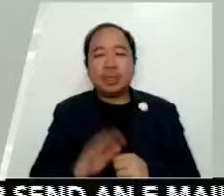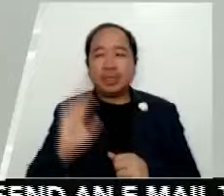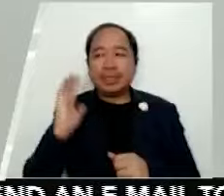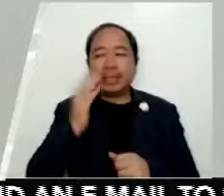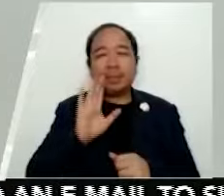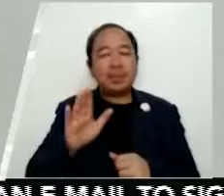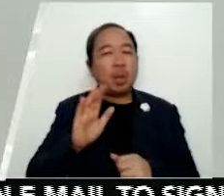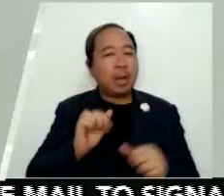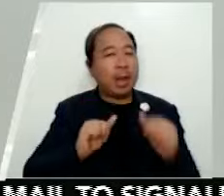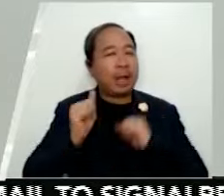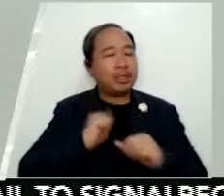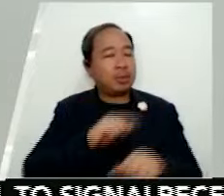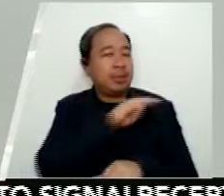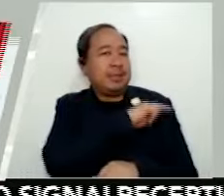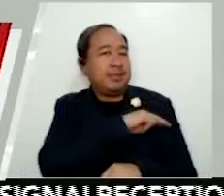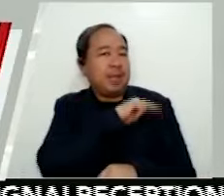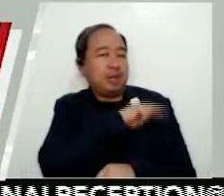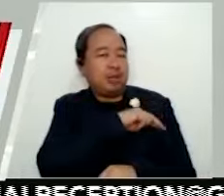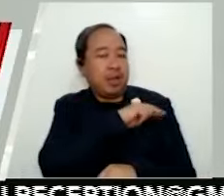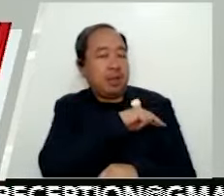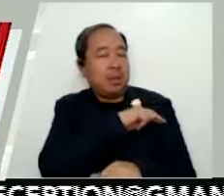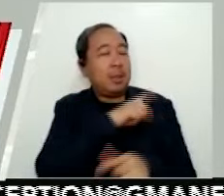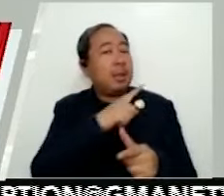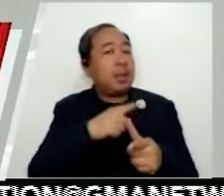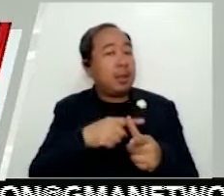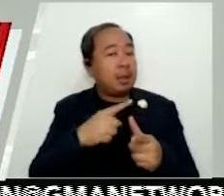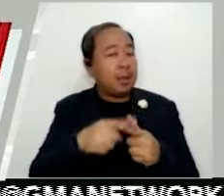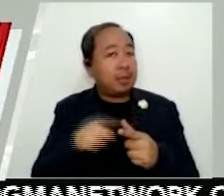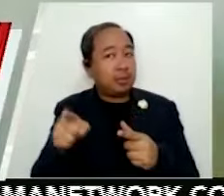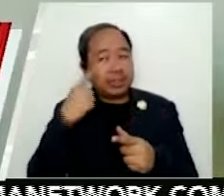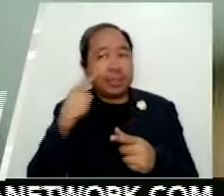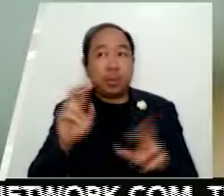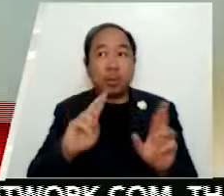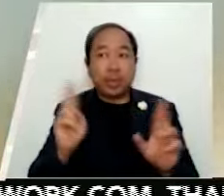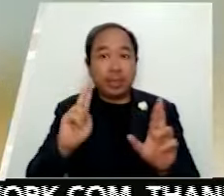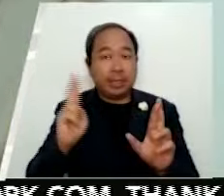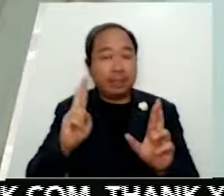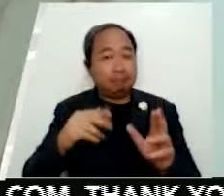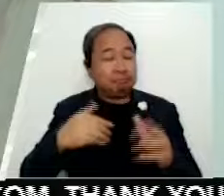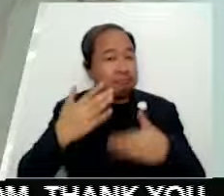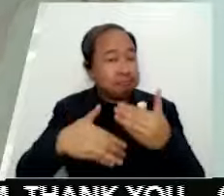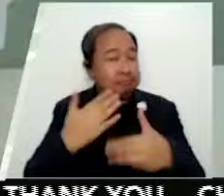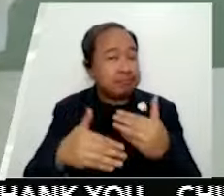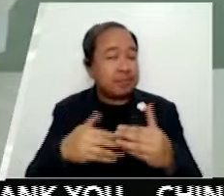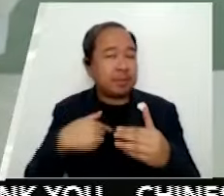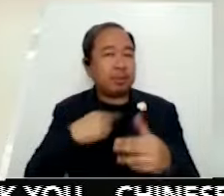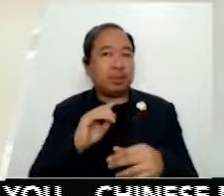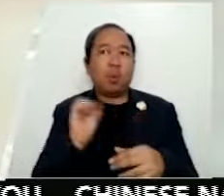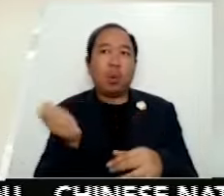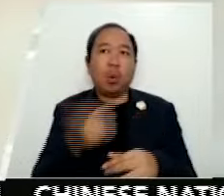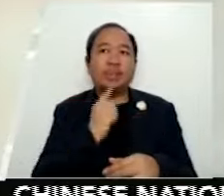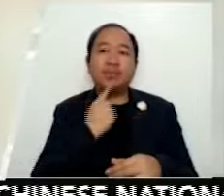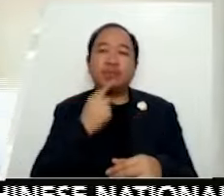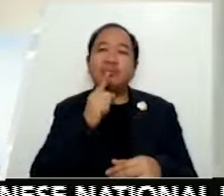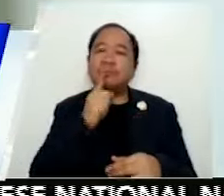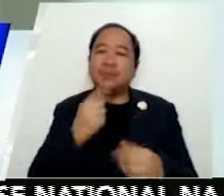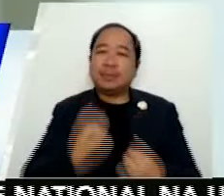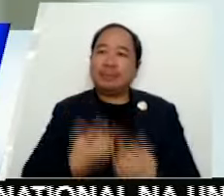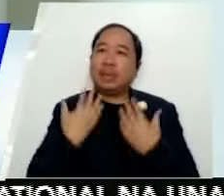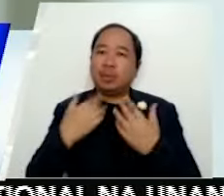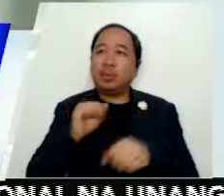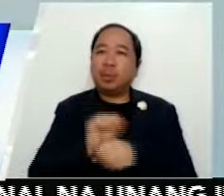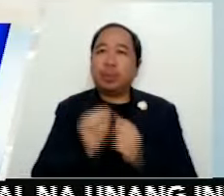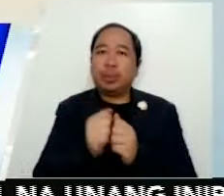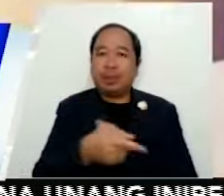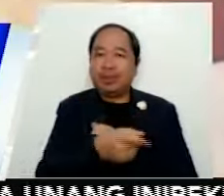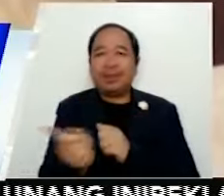lahat. Naka-inspired din na makatrabaho sila. Nakakahawa. Gaganap naman bilang matriarch ang isa sa mga respetadong